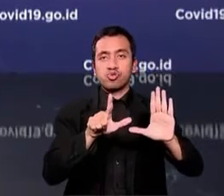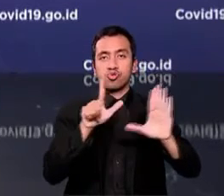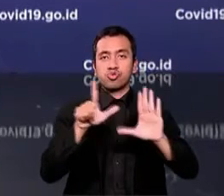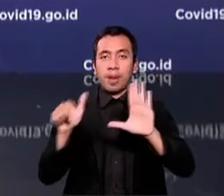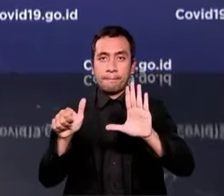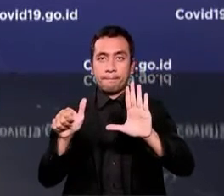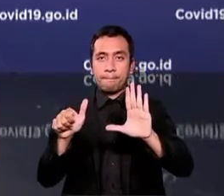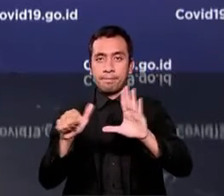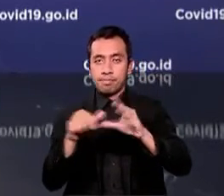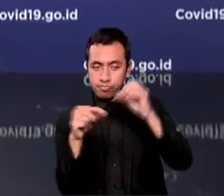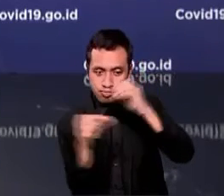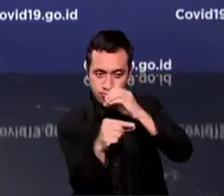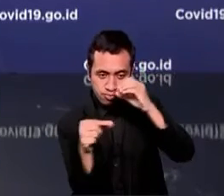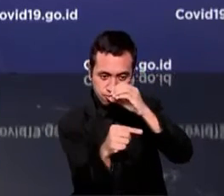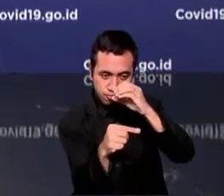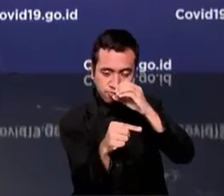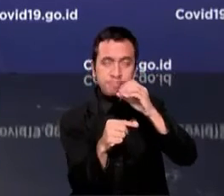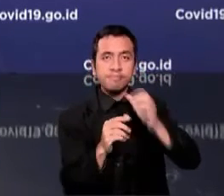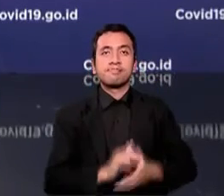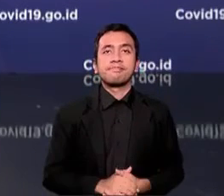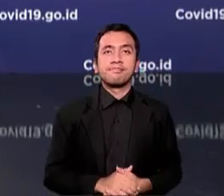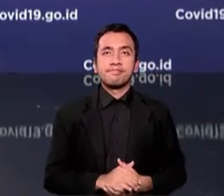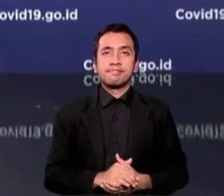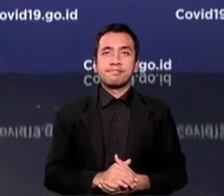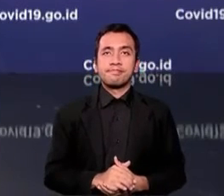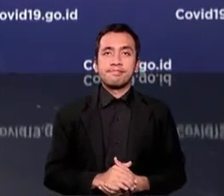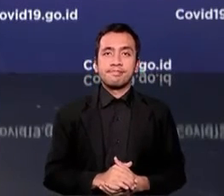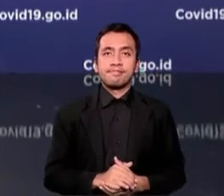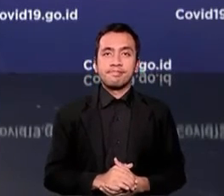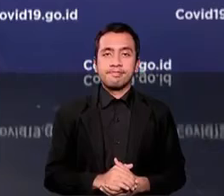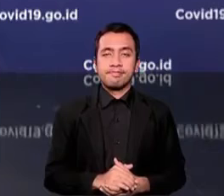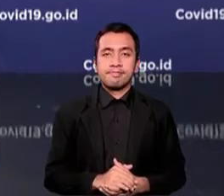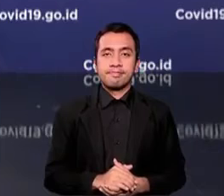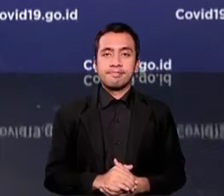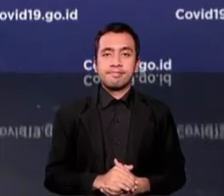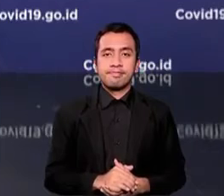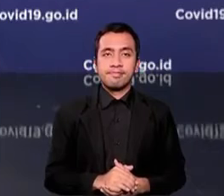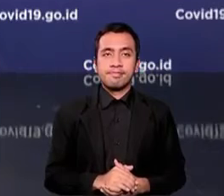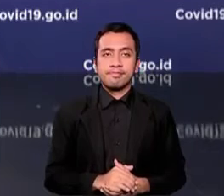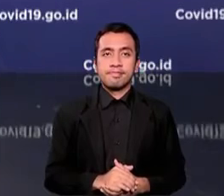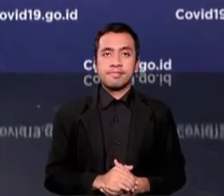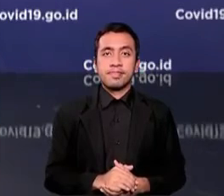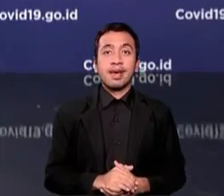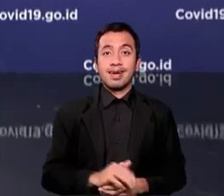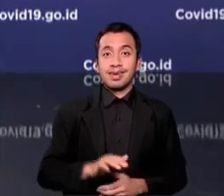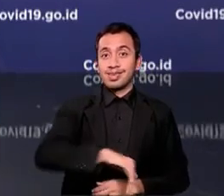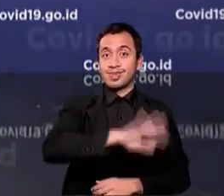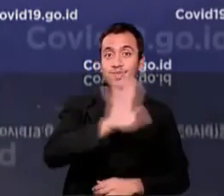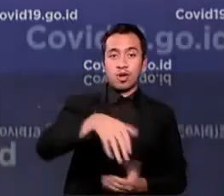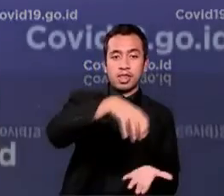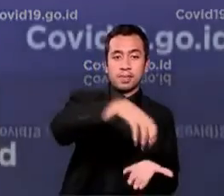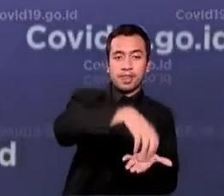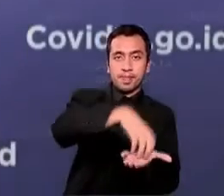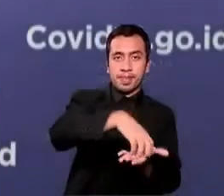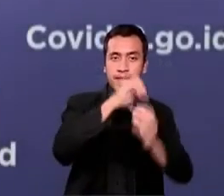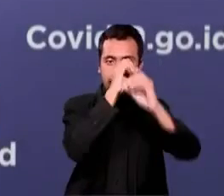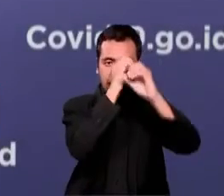8776 kami sudah berupaya semaksimal mungkin agar seluruh laboratorium